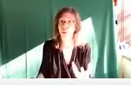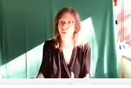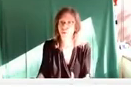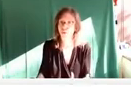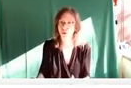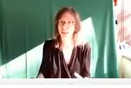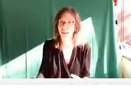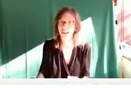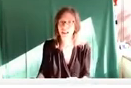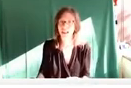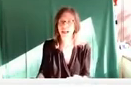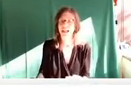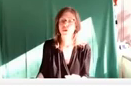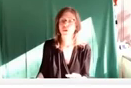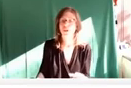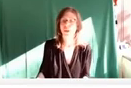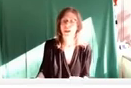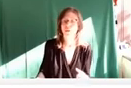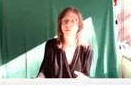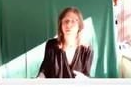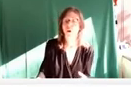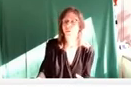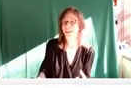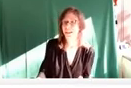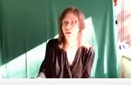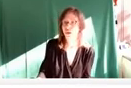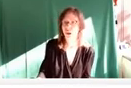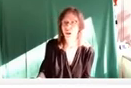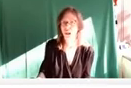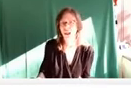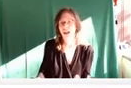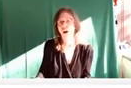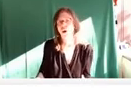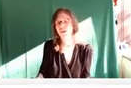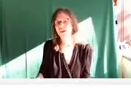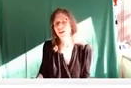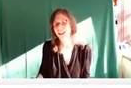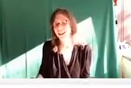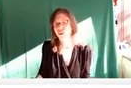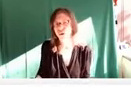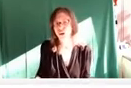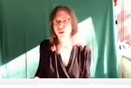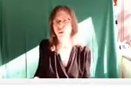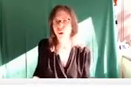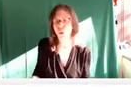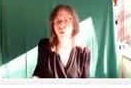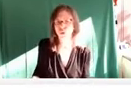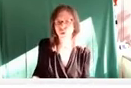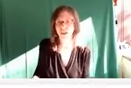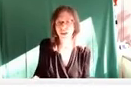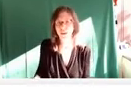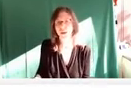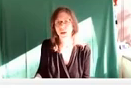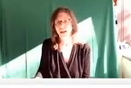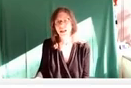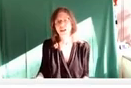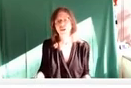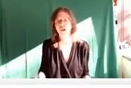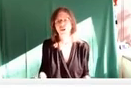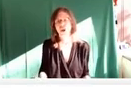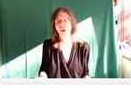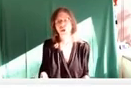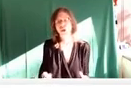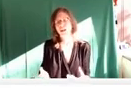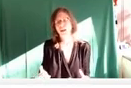la reproductibilité et ce qu'on appelle le replication. On va dire que des résultats sont reproductibles quand